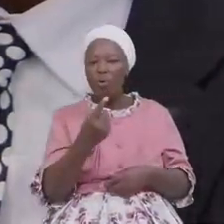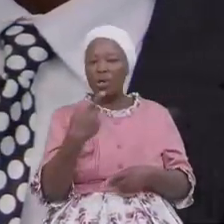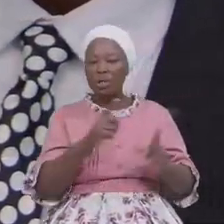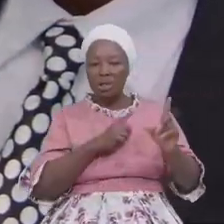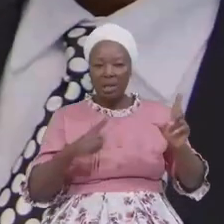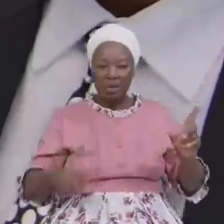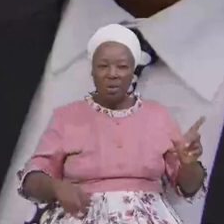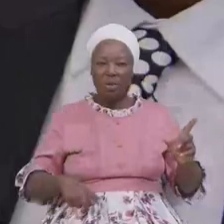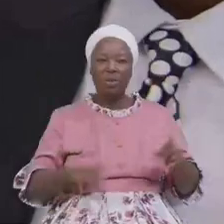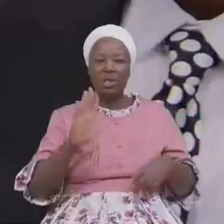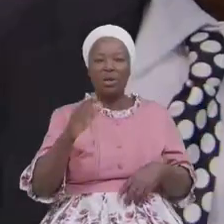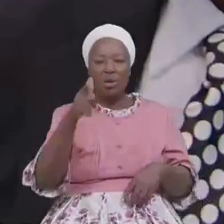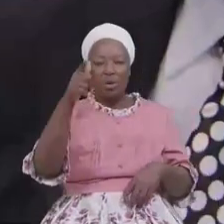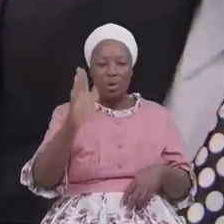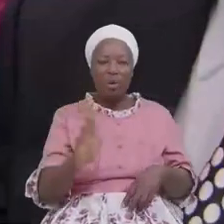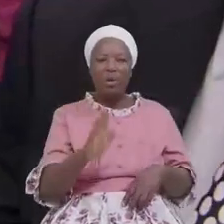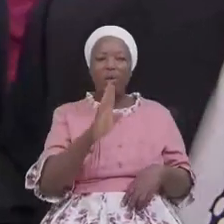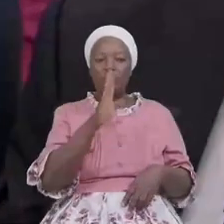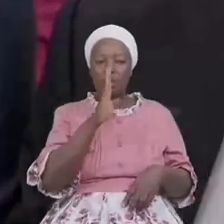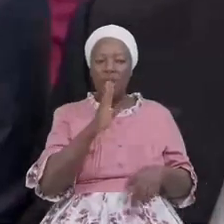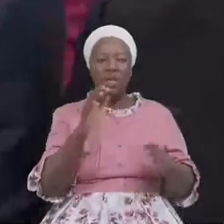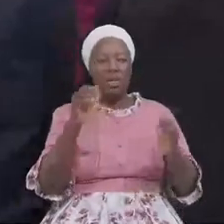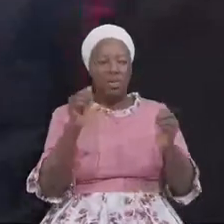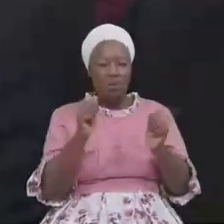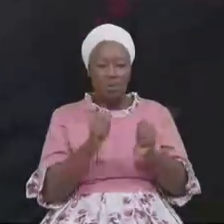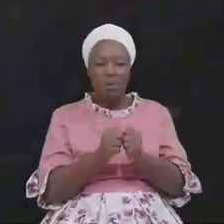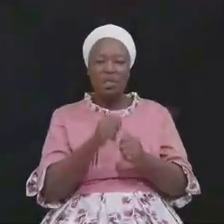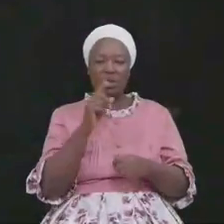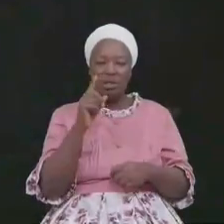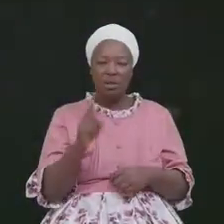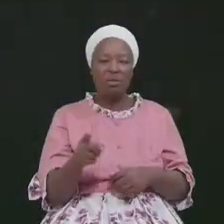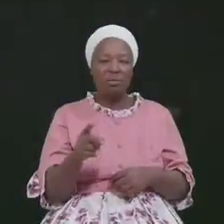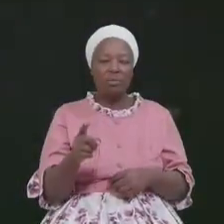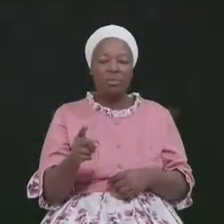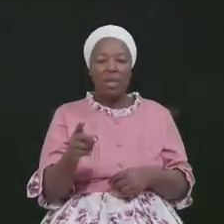toi, comme il a été avec Moïse.